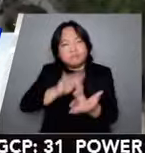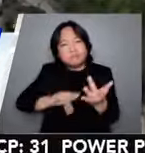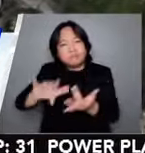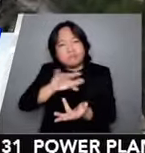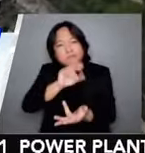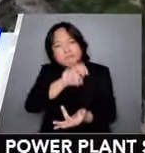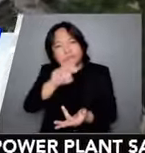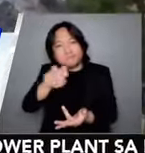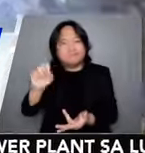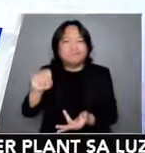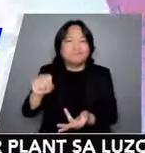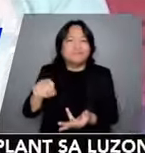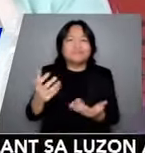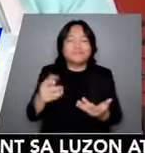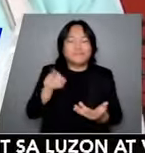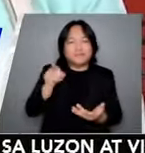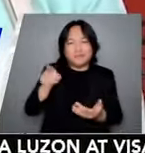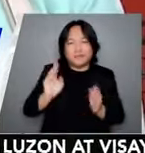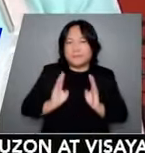ng Pilipinas.